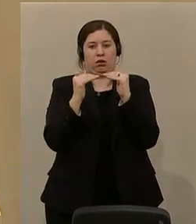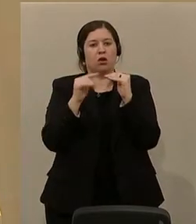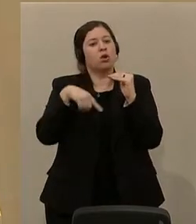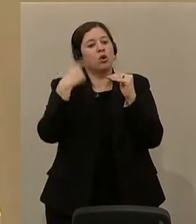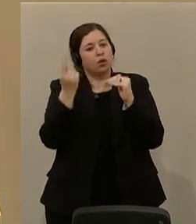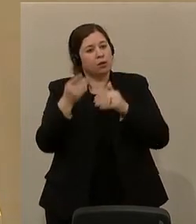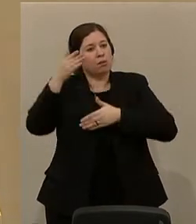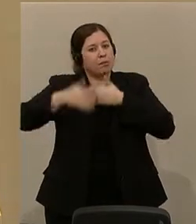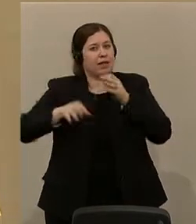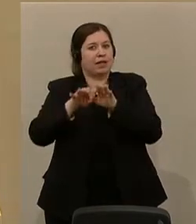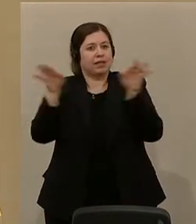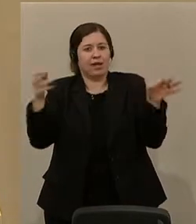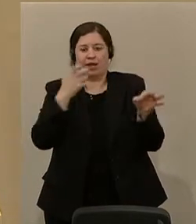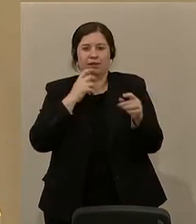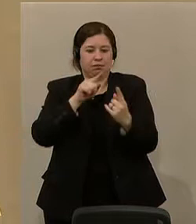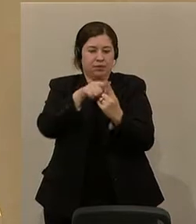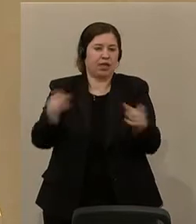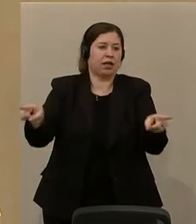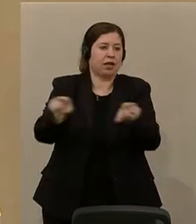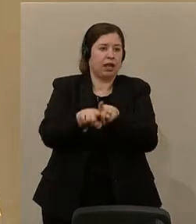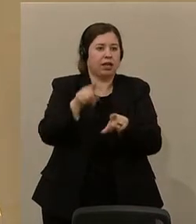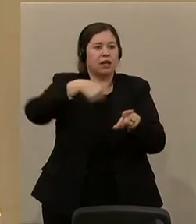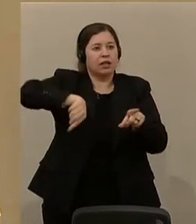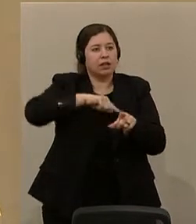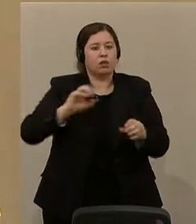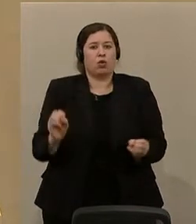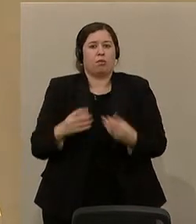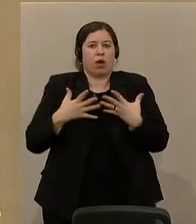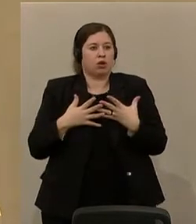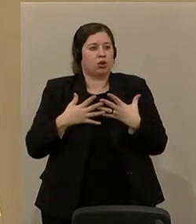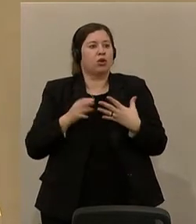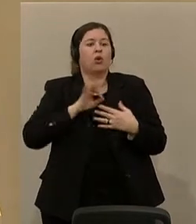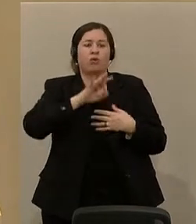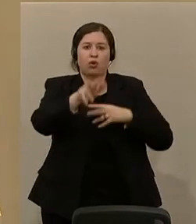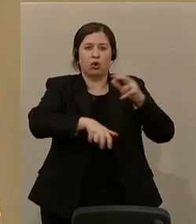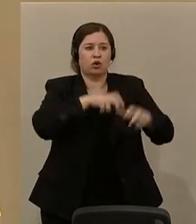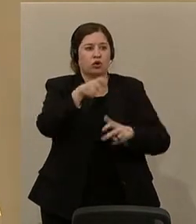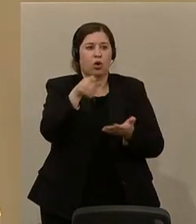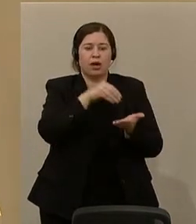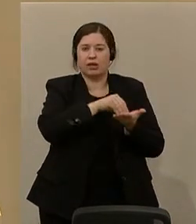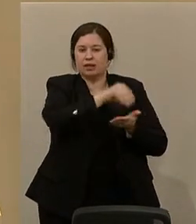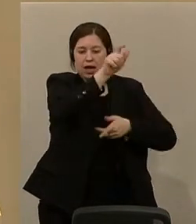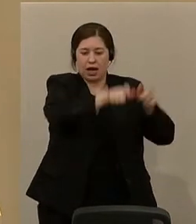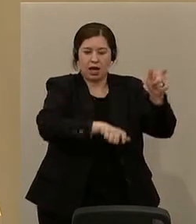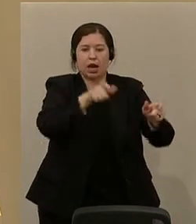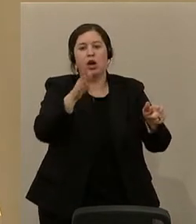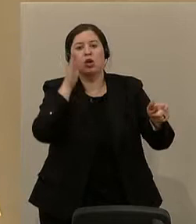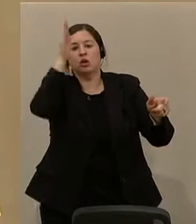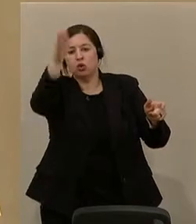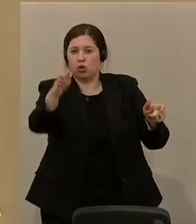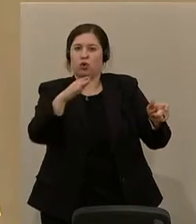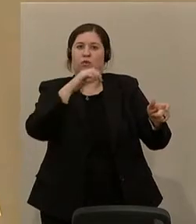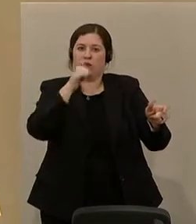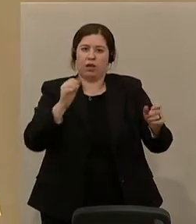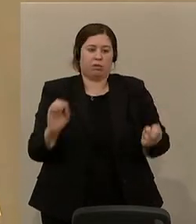ende des tages wollen wir alle das gleiche nämlich dass wir diese überraschungen den steuerzahlerinnen und den steuerzahlern in zukunft nicht